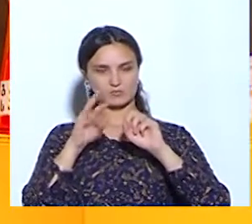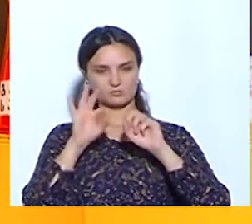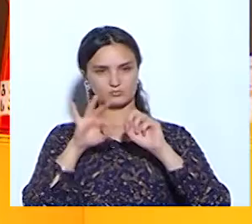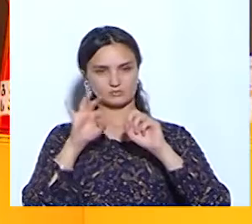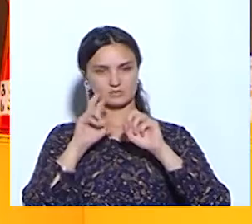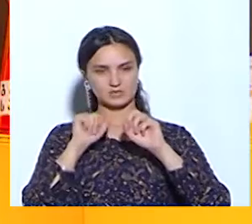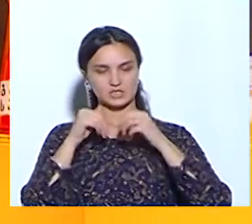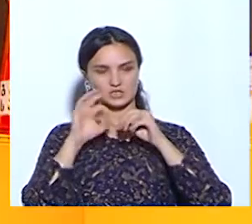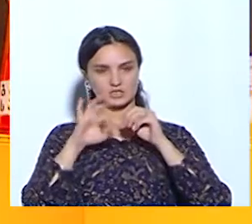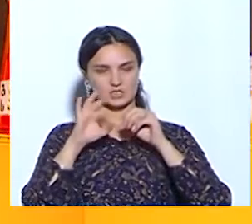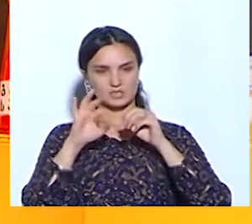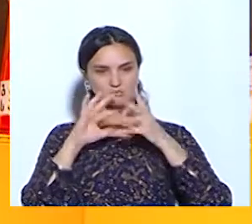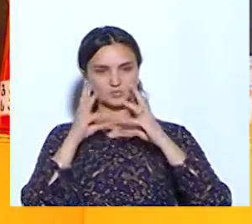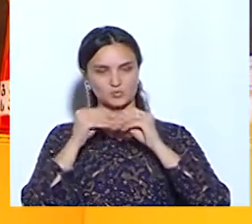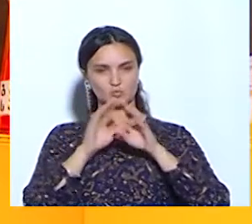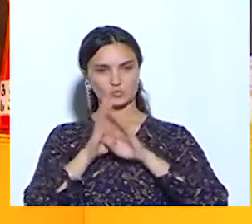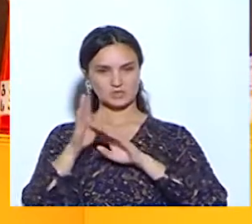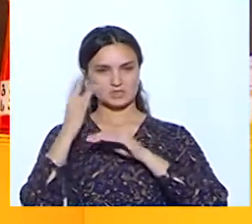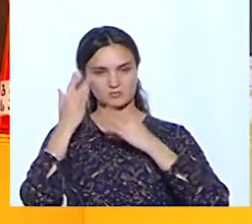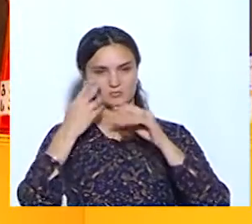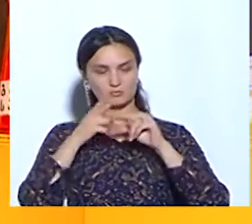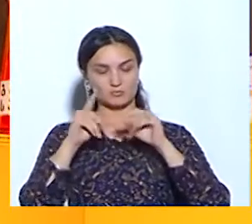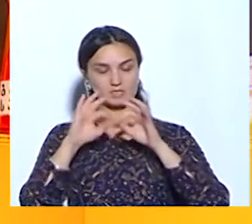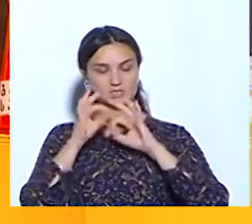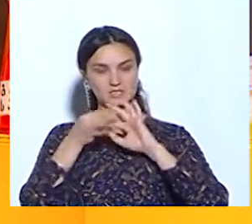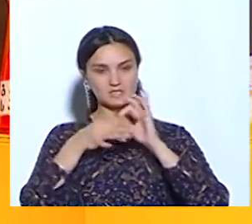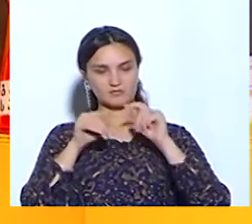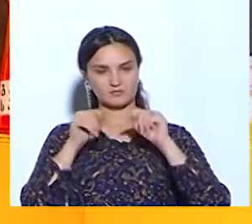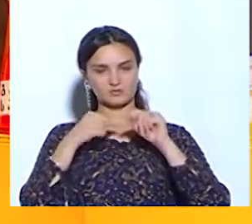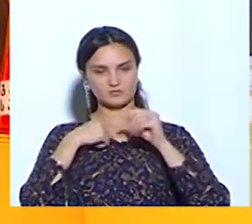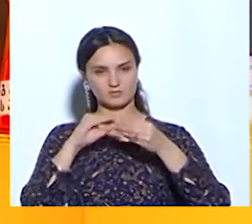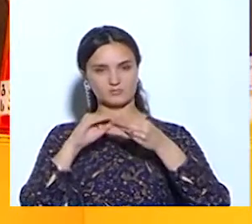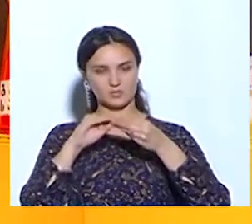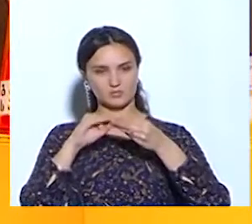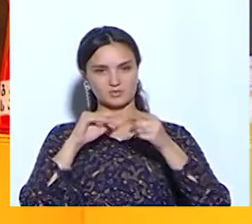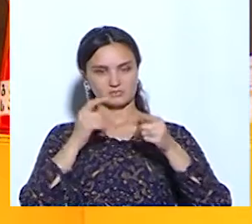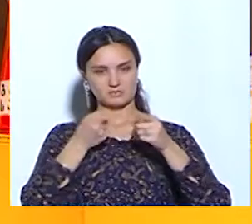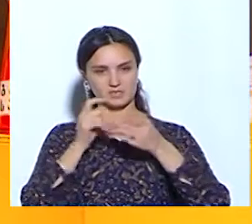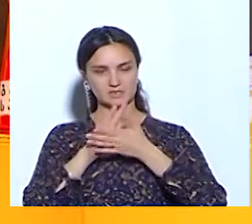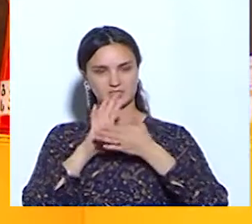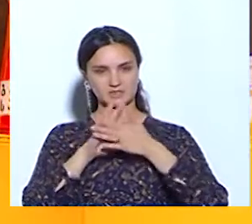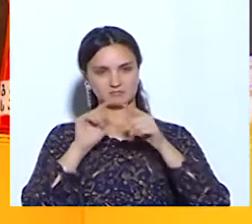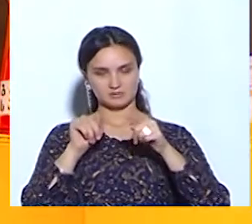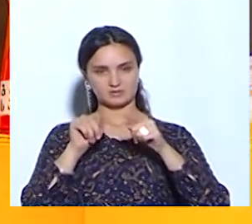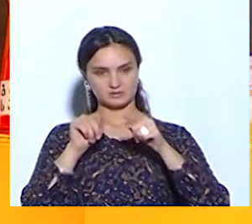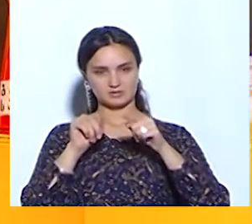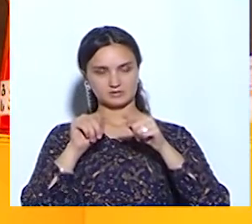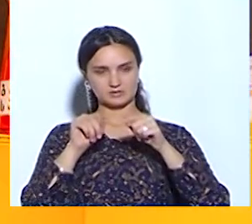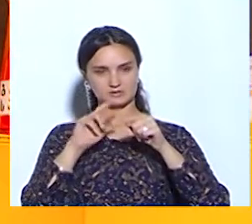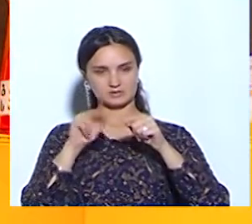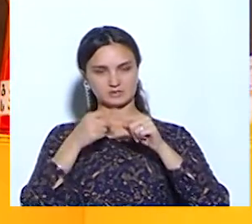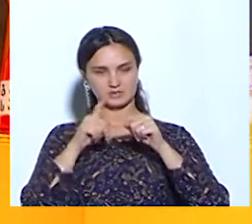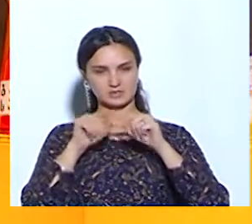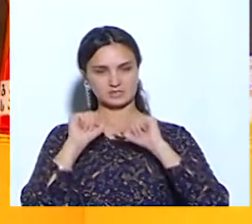შესახებ, კავიტამინის შესახებ სრული წარმოდგენა გვაქვს, იმიტომ რომ ნაწლავის ფლორა, ჩვენი მეგობარი ბაქტერიები გამოიმუშავებენ მას და